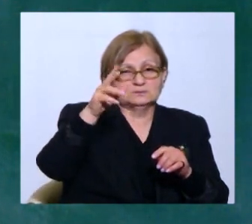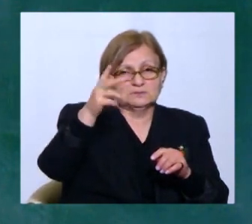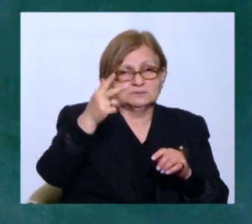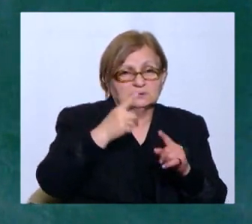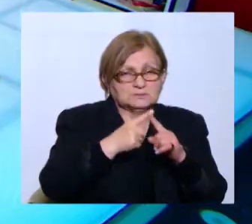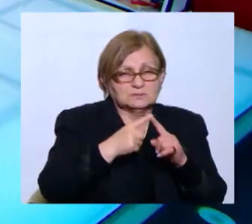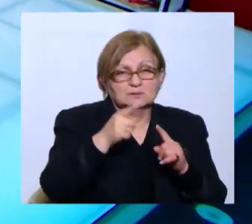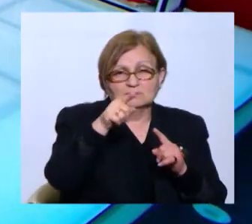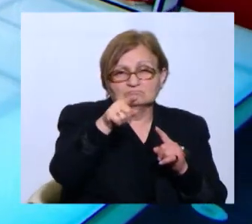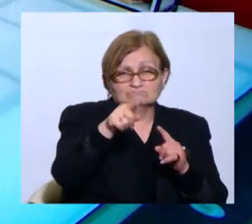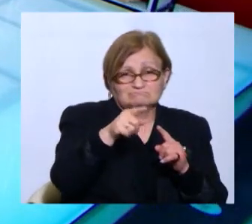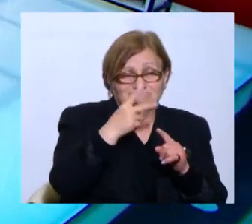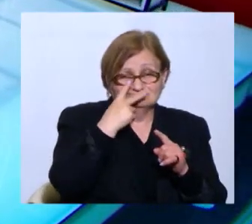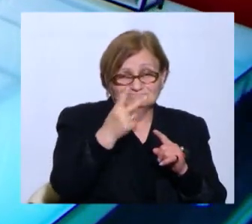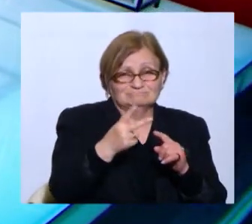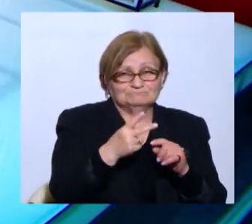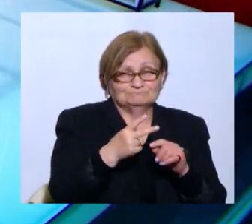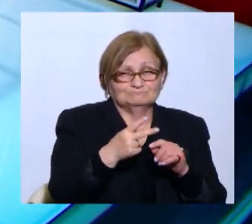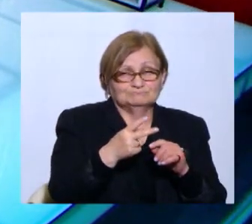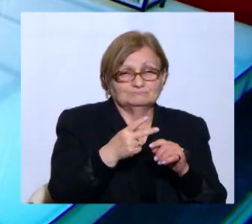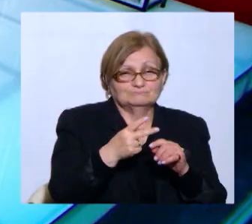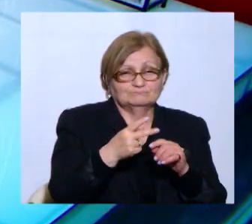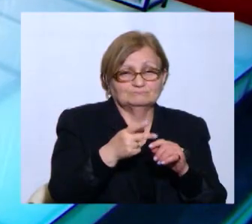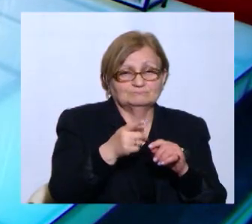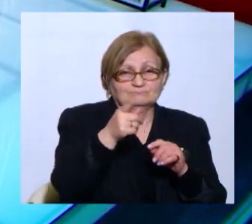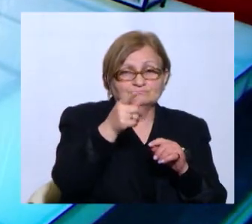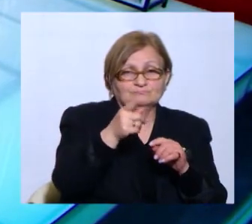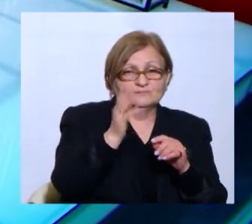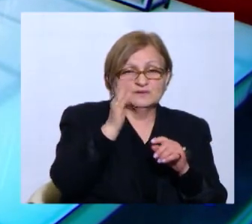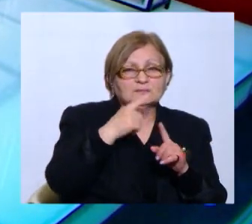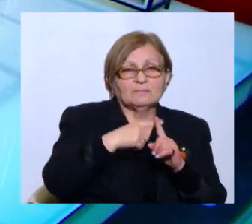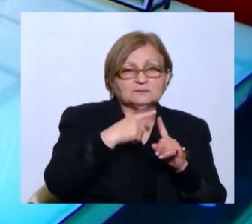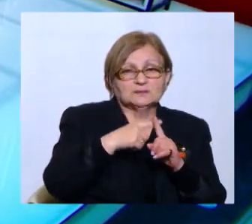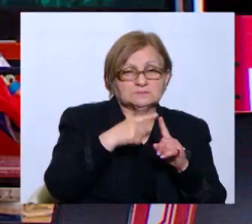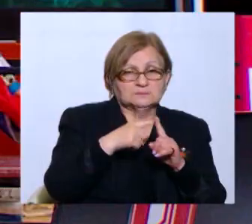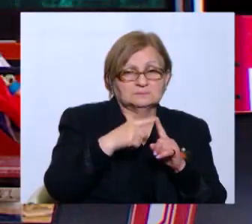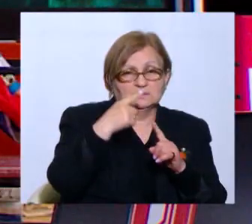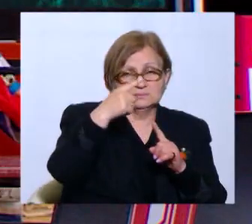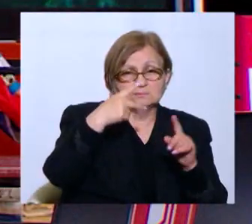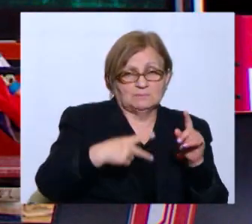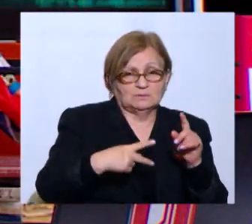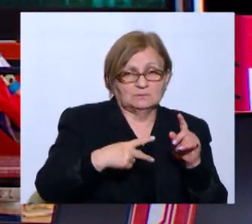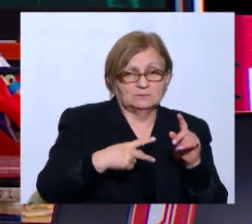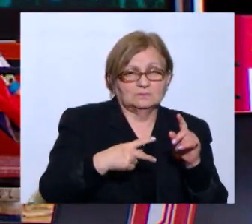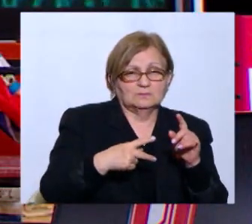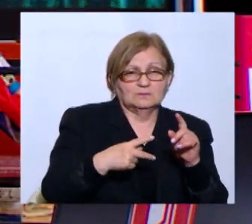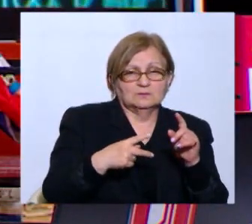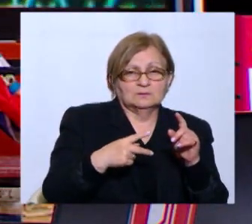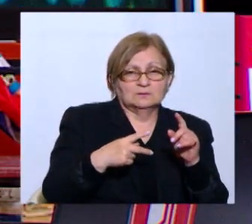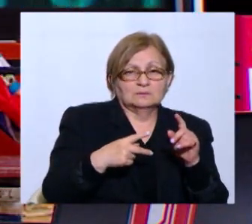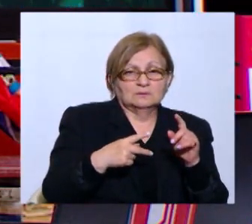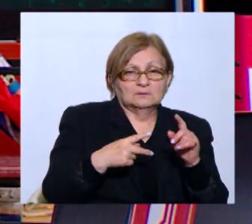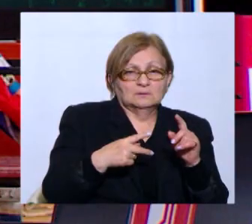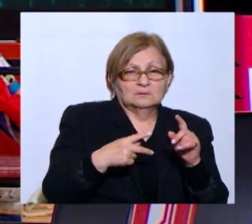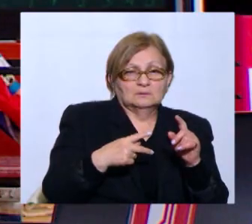ეხლა 1.2-ს როცა ჩვენ ავიყვანთ დადებით ხარისხში, ხო? 1.2-დი ნუ ხარისხში 1 არის ხადი